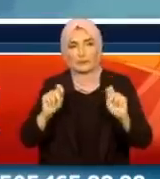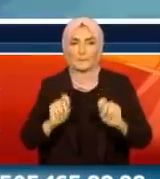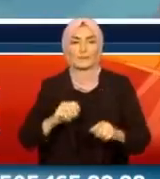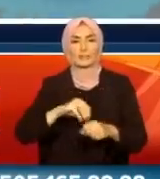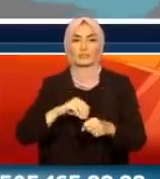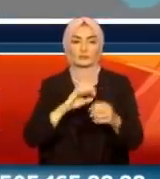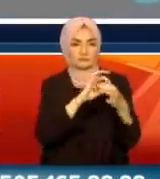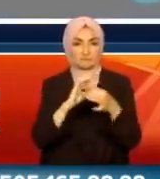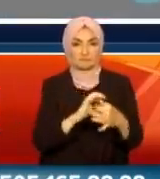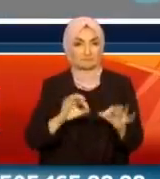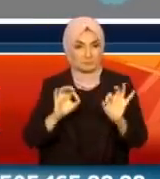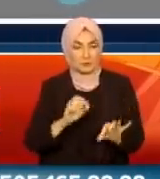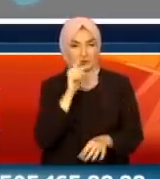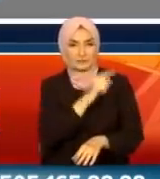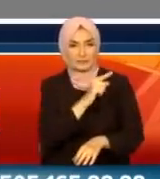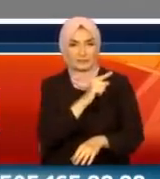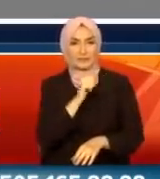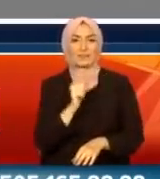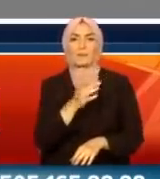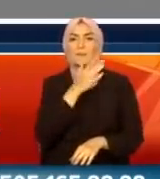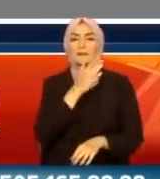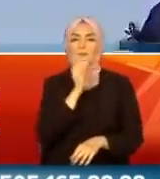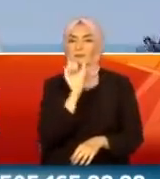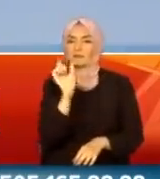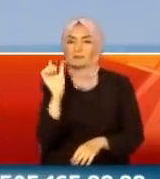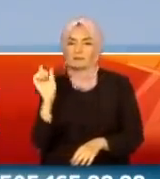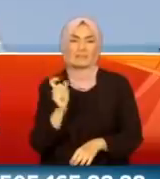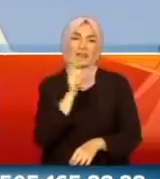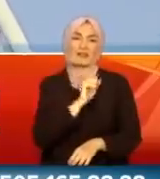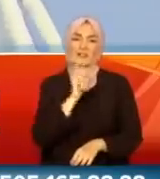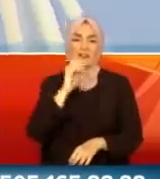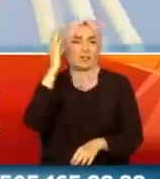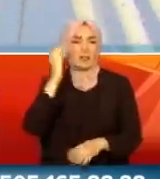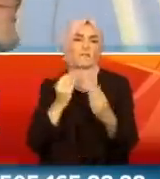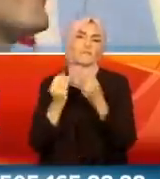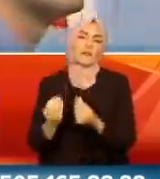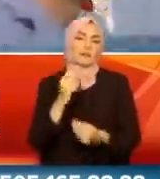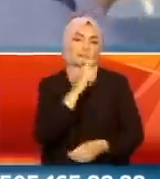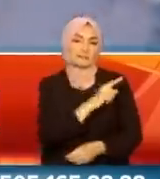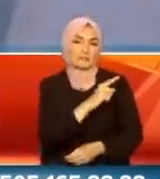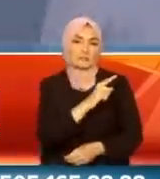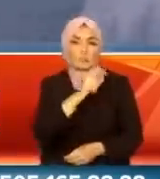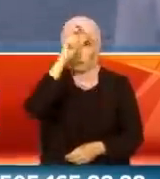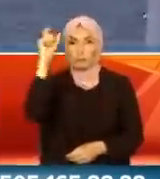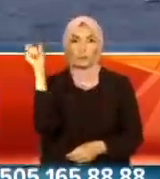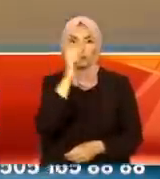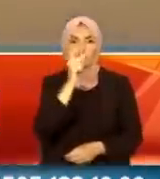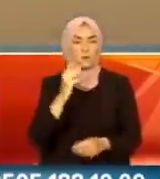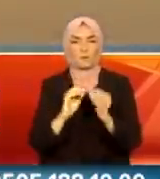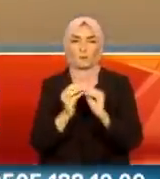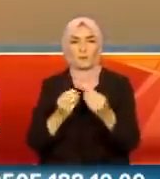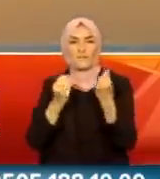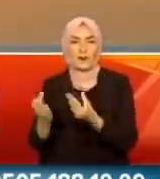makale, klişe sembollere yanlış anlamlar yüklemekten öteye geçemedi. Ama Türkiye'nin başına dert açmaya yönelik yeni bir